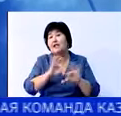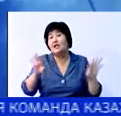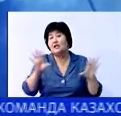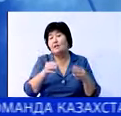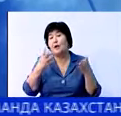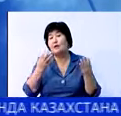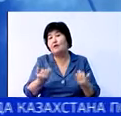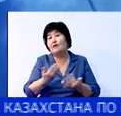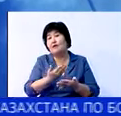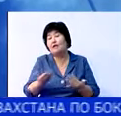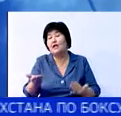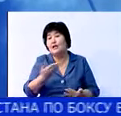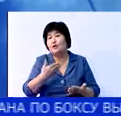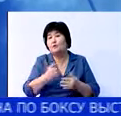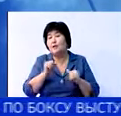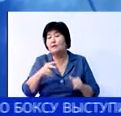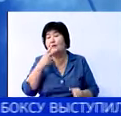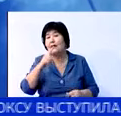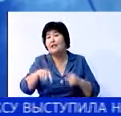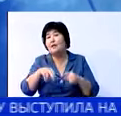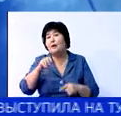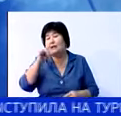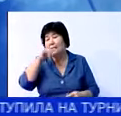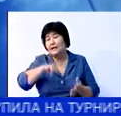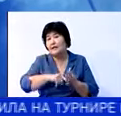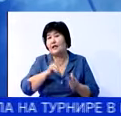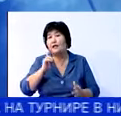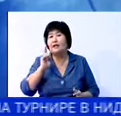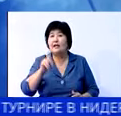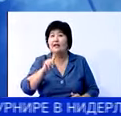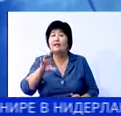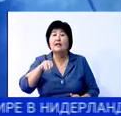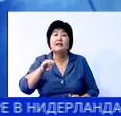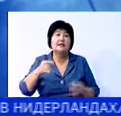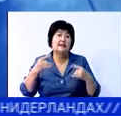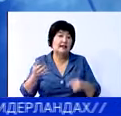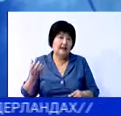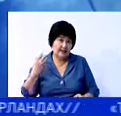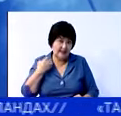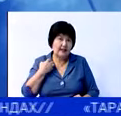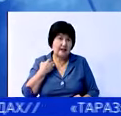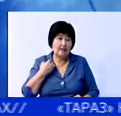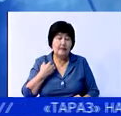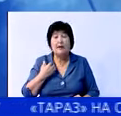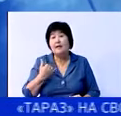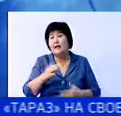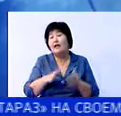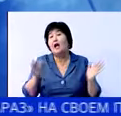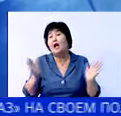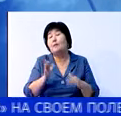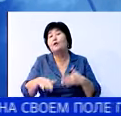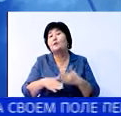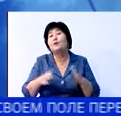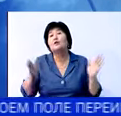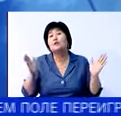сообщение дневного выпуска. Наши новости вы можете посмотреть через портал kastrk.kz на сайте телеканала Кызылорда. Далее о погоде.